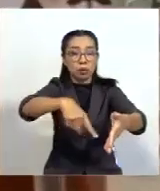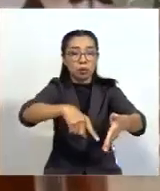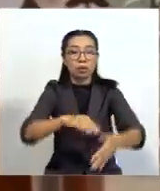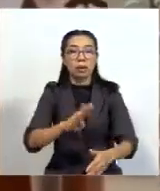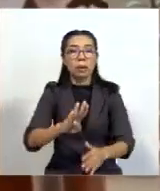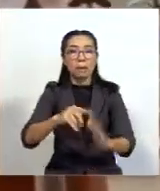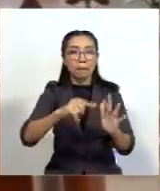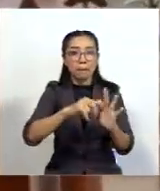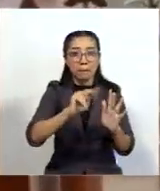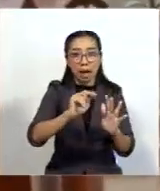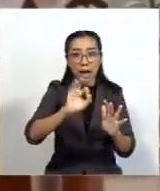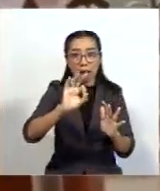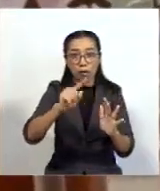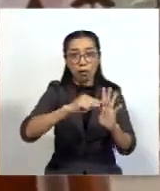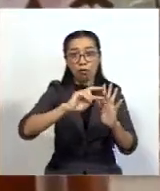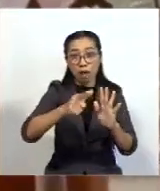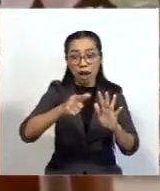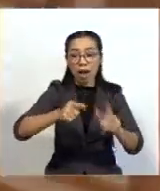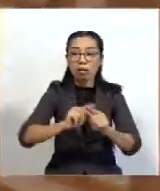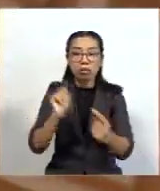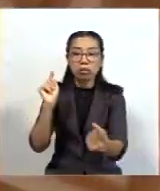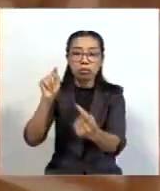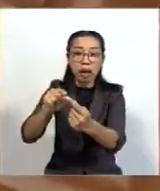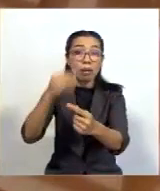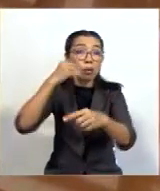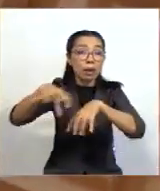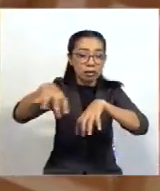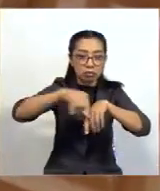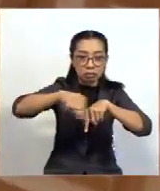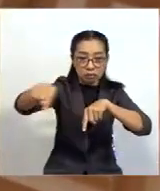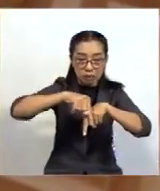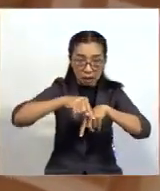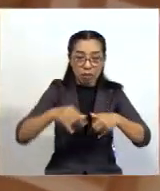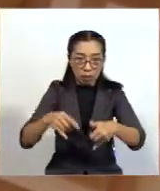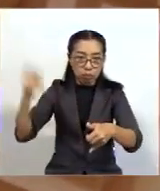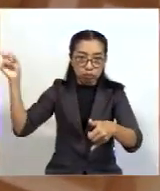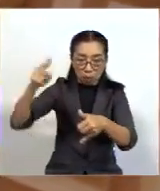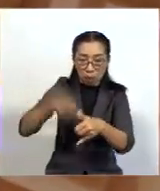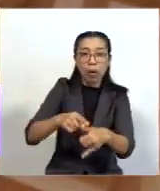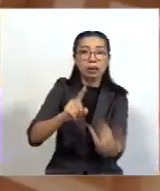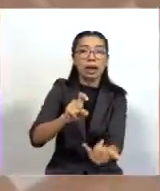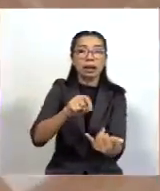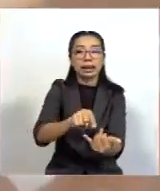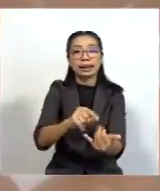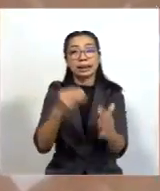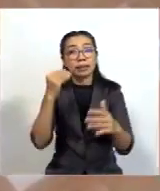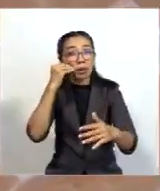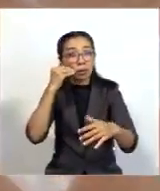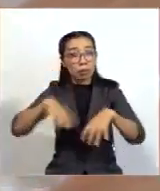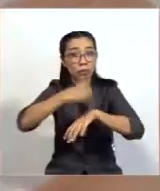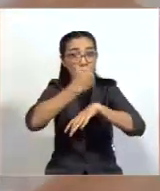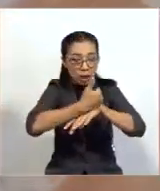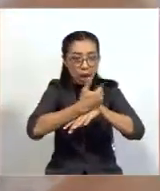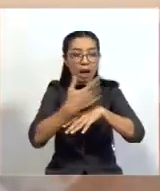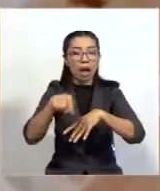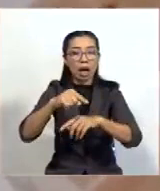างบ้านม่วงโป้ด้วยนะคะเบื้องต้นผู้ใหญ่บ้านกำนันและองค์กรปกครองส่วนท้องถิ่นในพื้นที่ตำบลบ้านว่